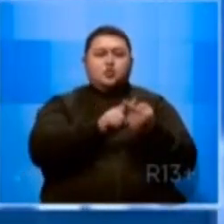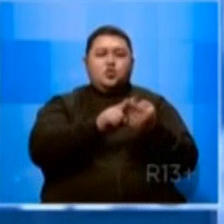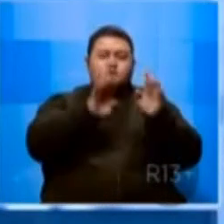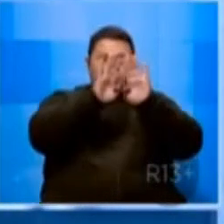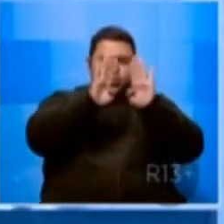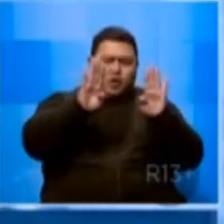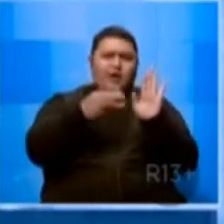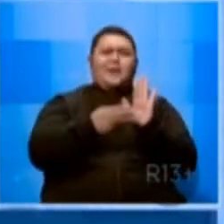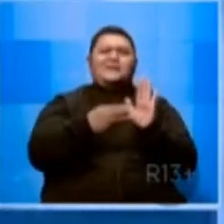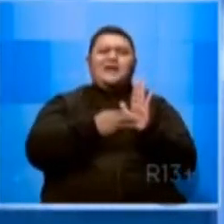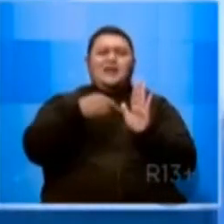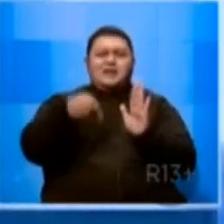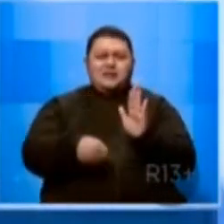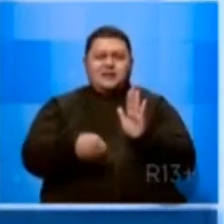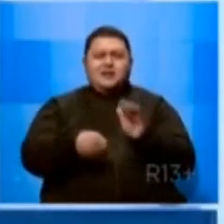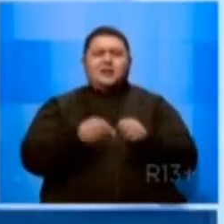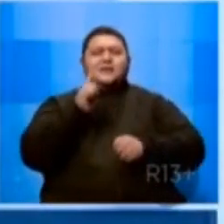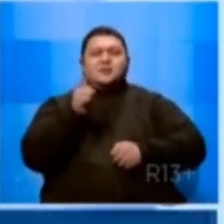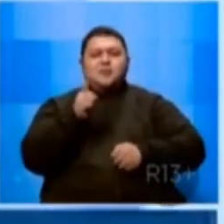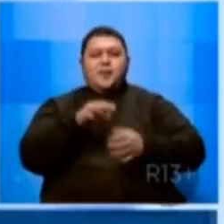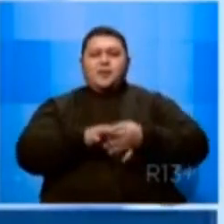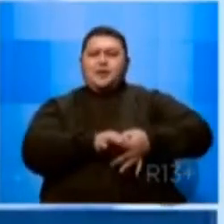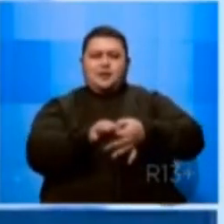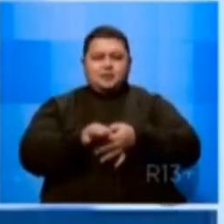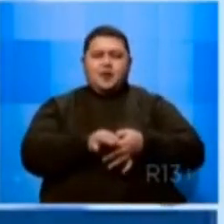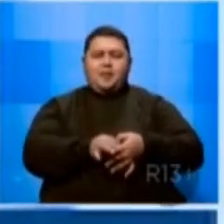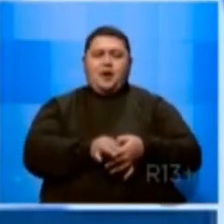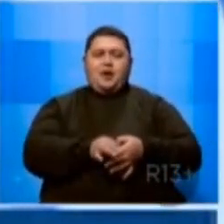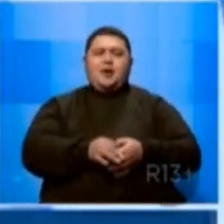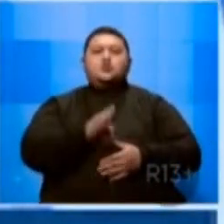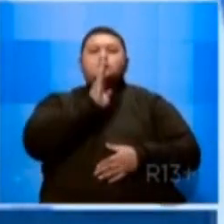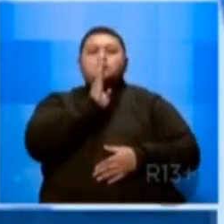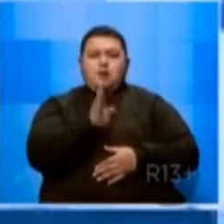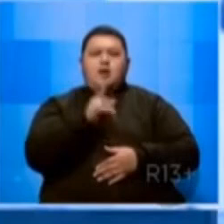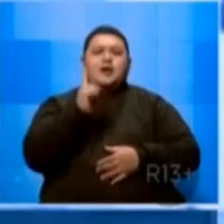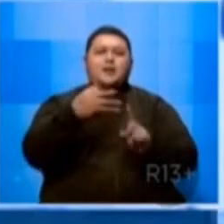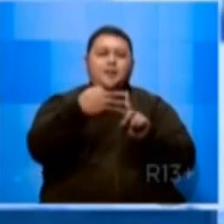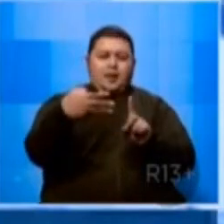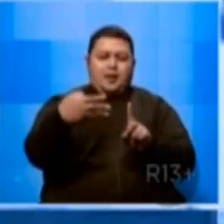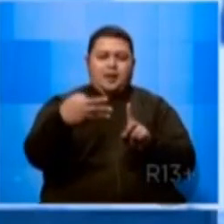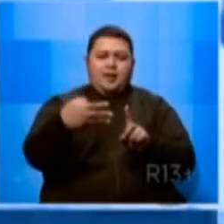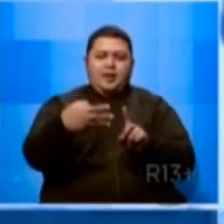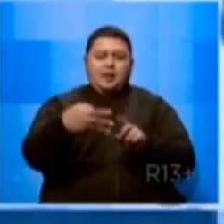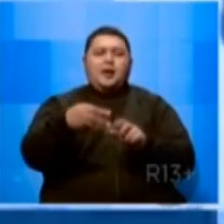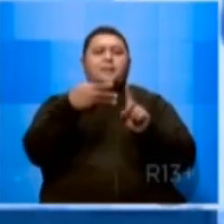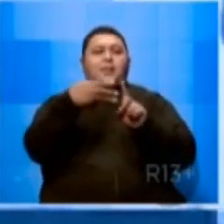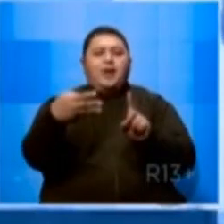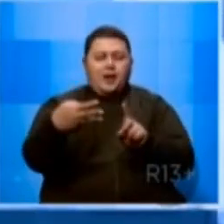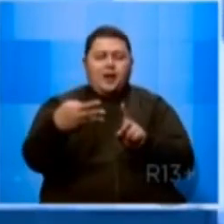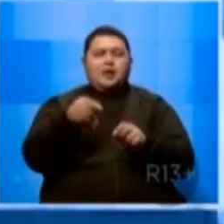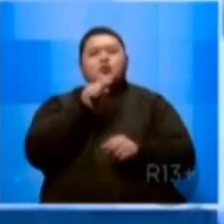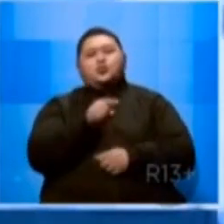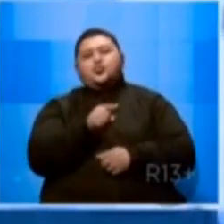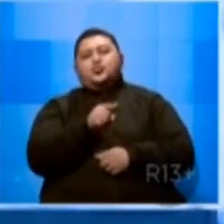perkara ini atas kerja keras atas kejujuran dari seorang barada eliser jadi barada eyeliner